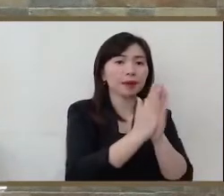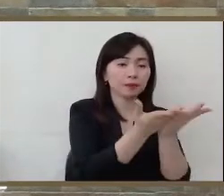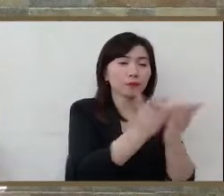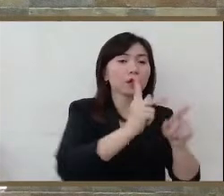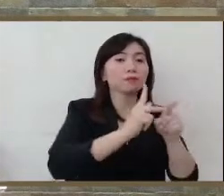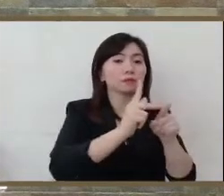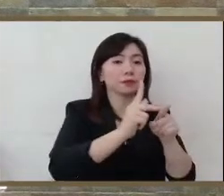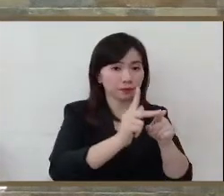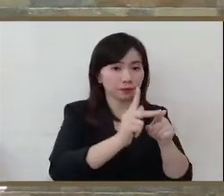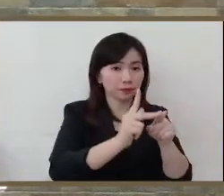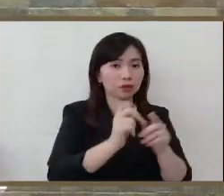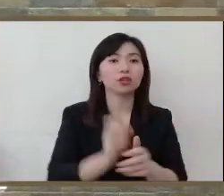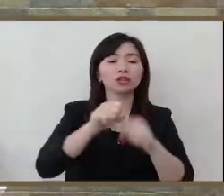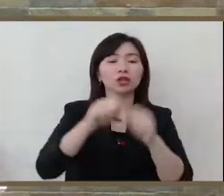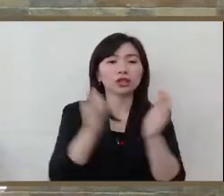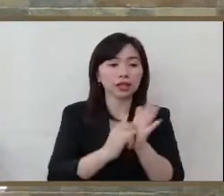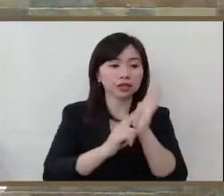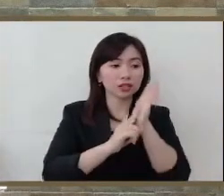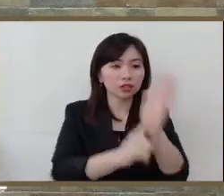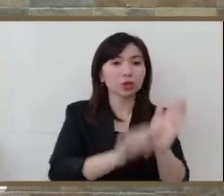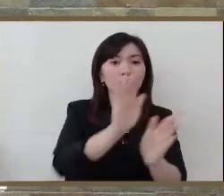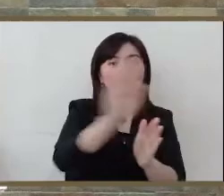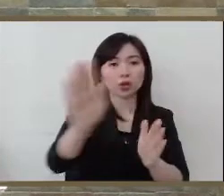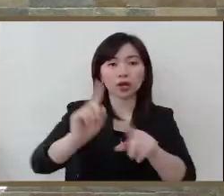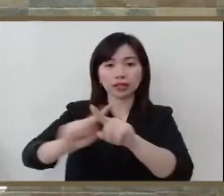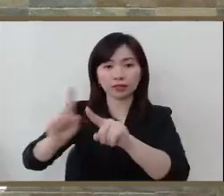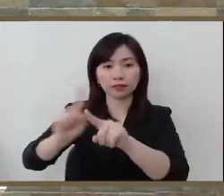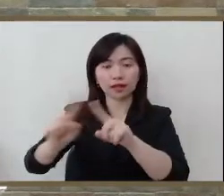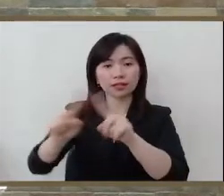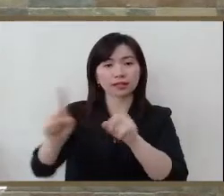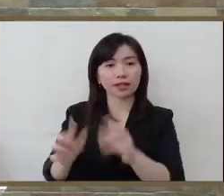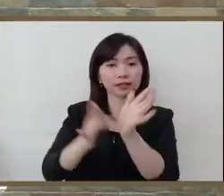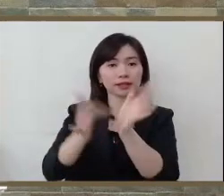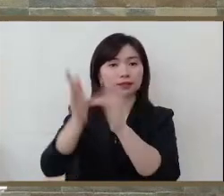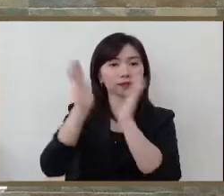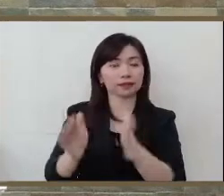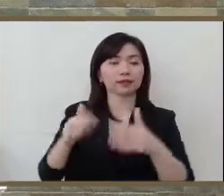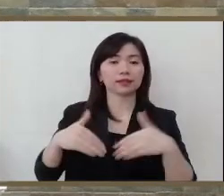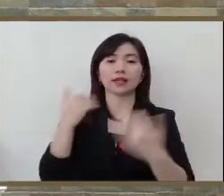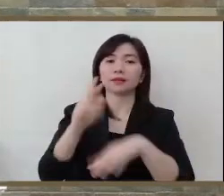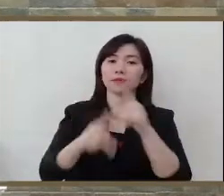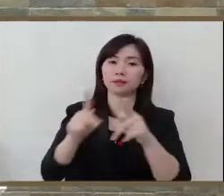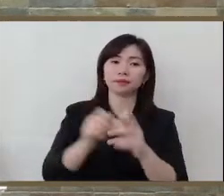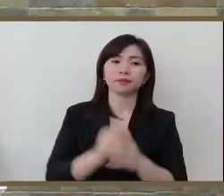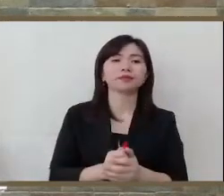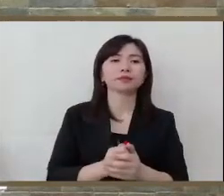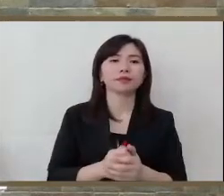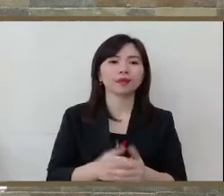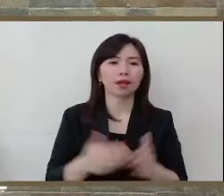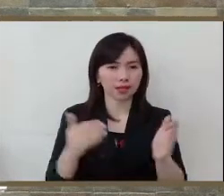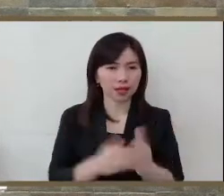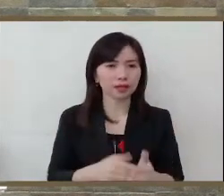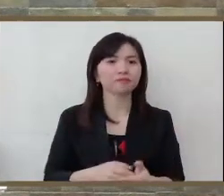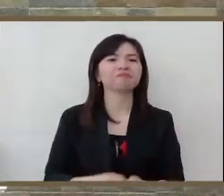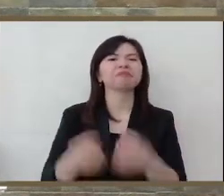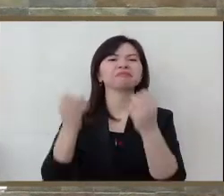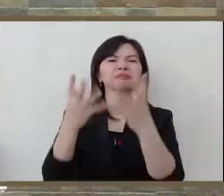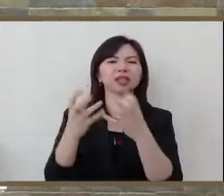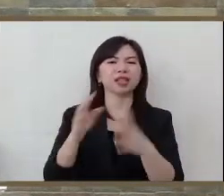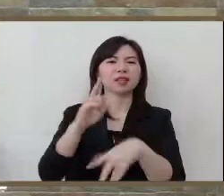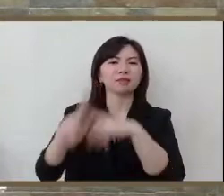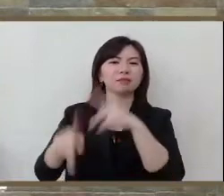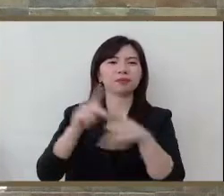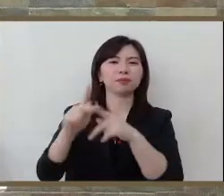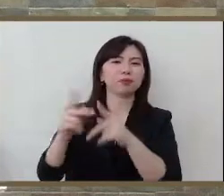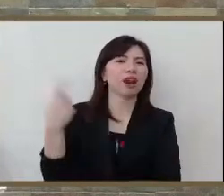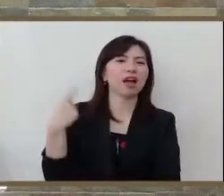ang pagkakaiba mo. Sabi ko nga po sa inyo, maraming tao ang sumasagana sa prinsipyo ng mundo na ito. Kung doon